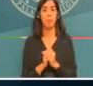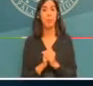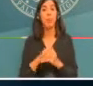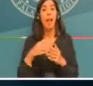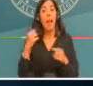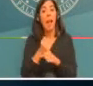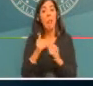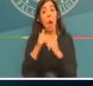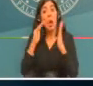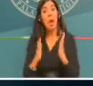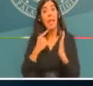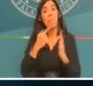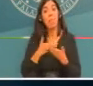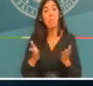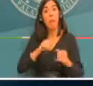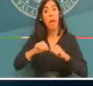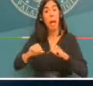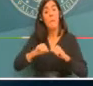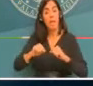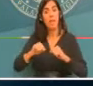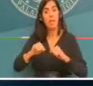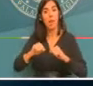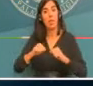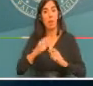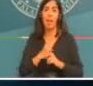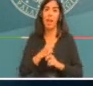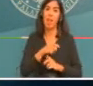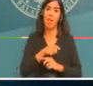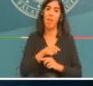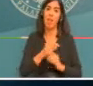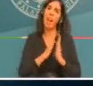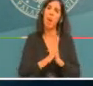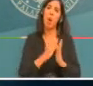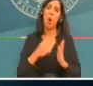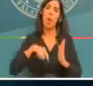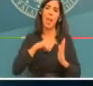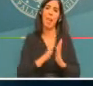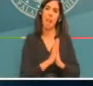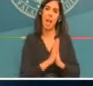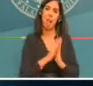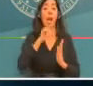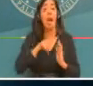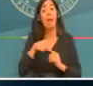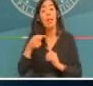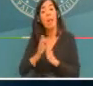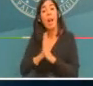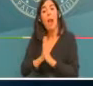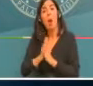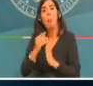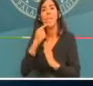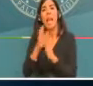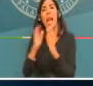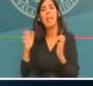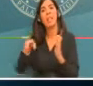quanto possibile anche nelle aziende private e in particolare incrementando lo smart four kings